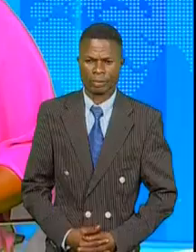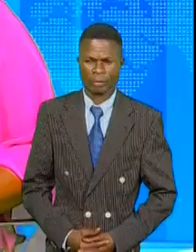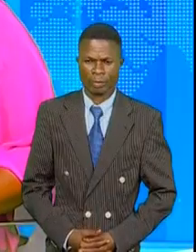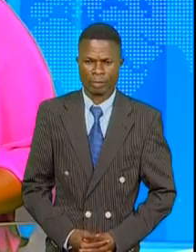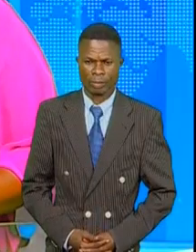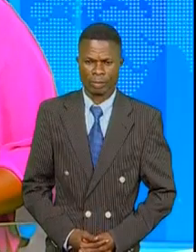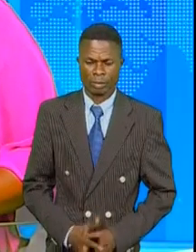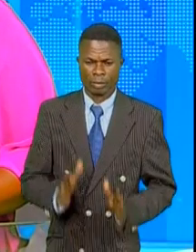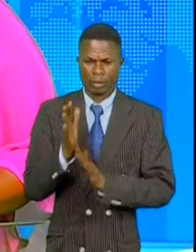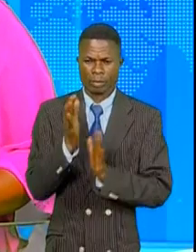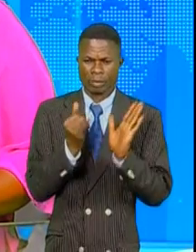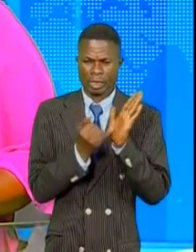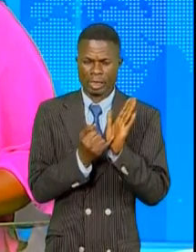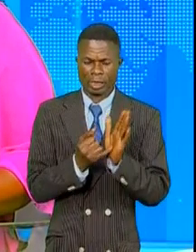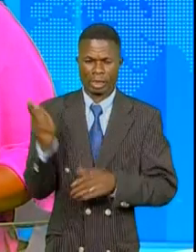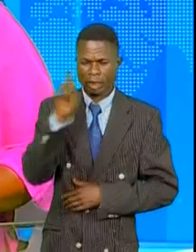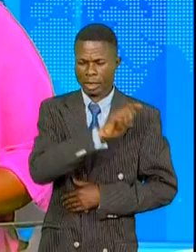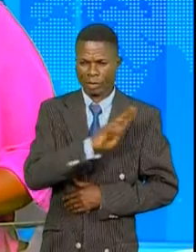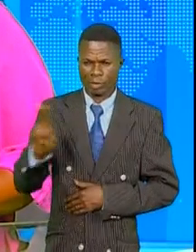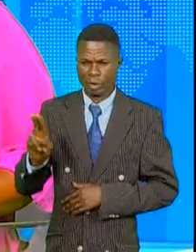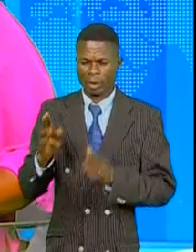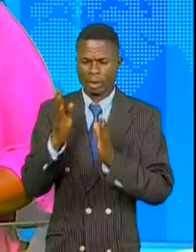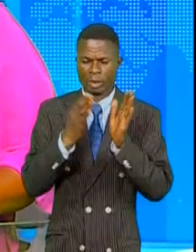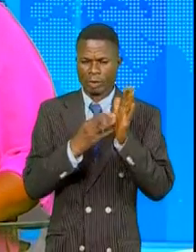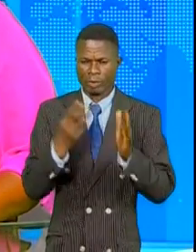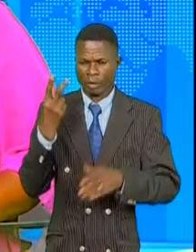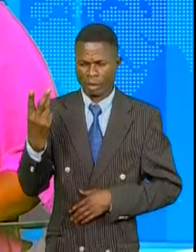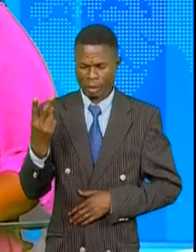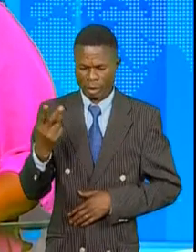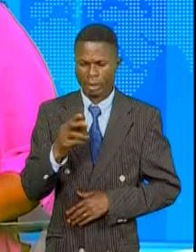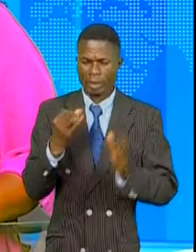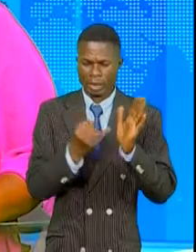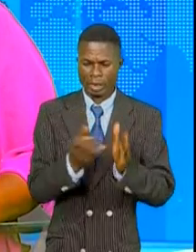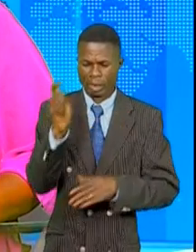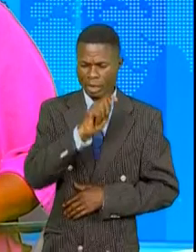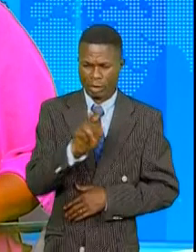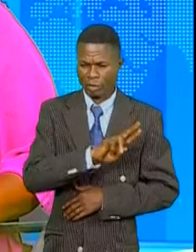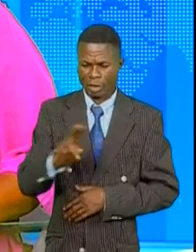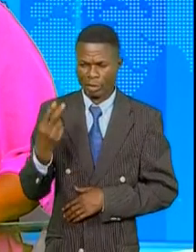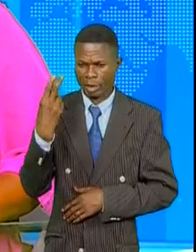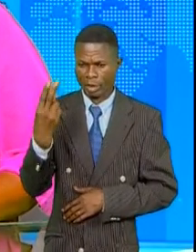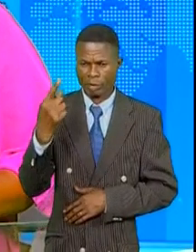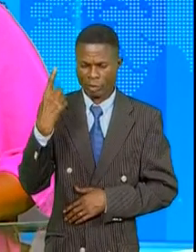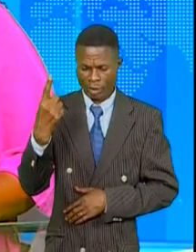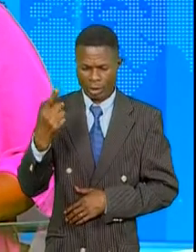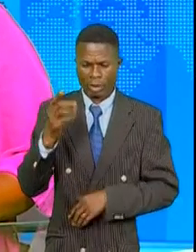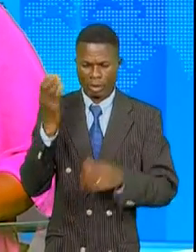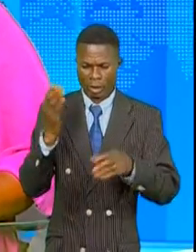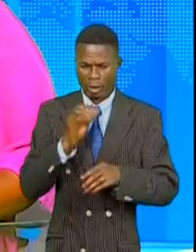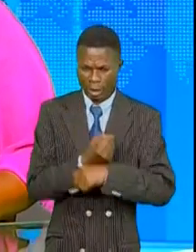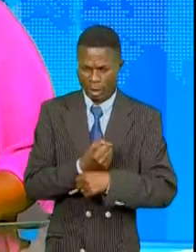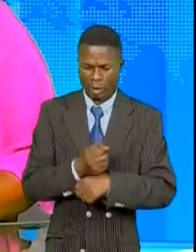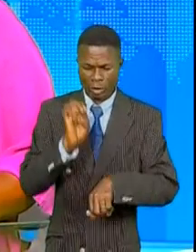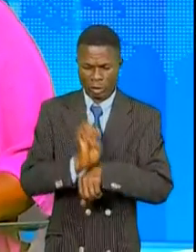6 avril 1921 au 6 avril à 2020 theillet son temps depuis la création de l'église du christ aux passions d'envoyé